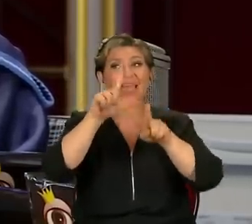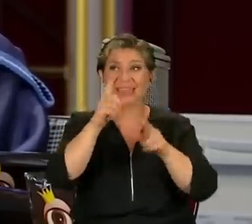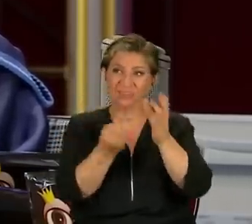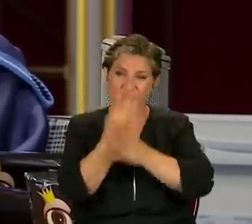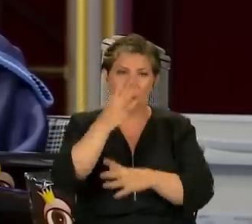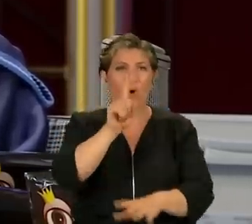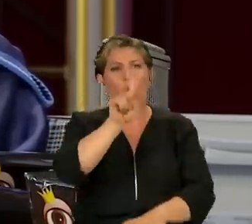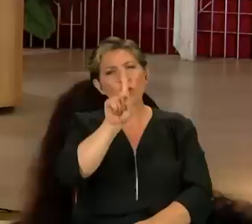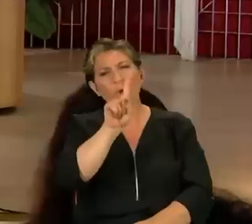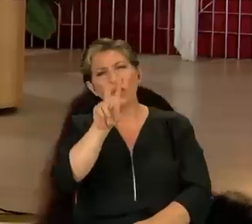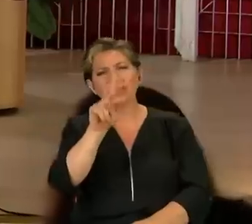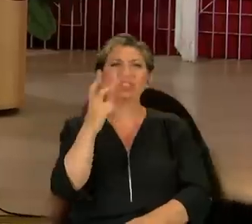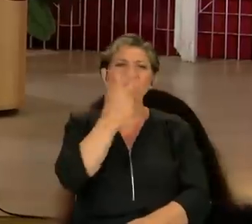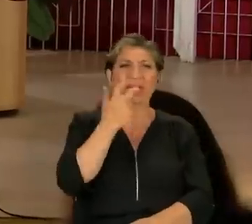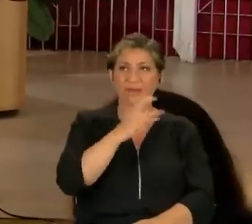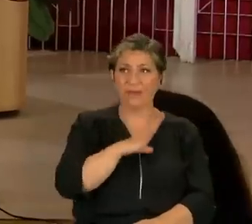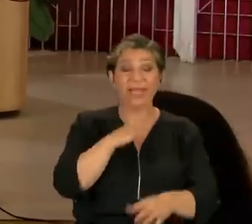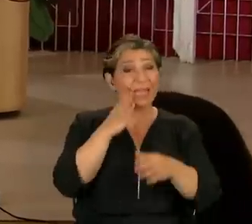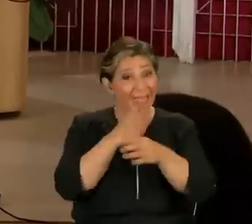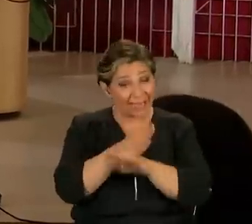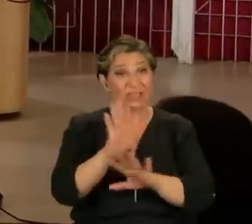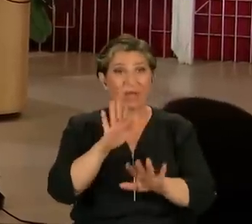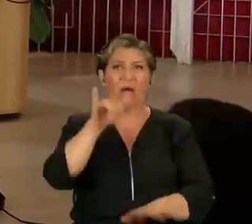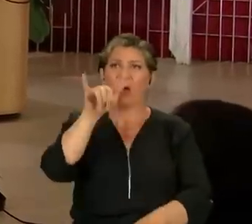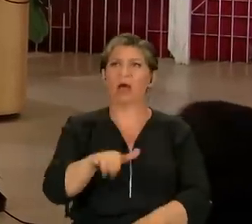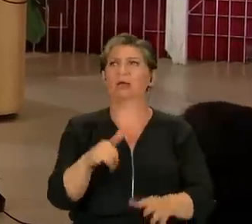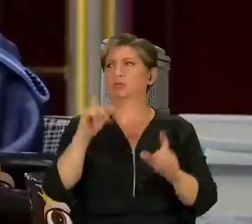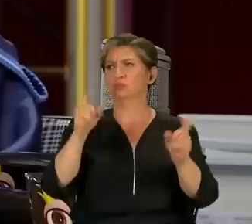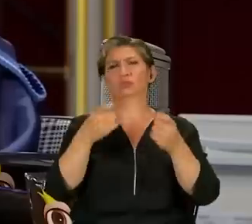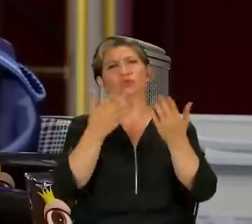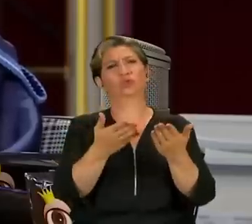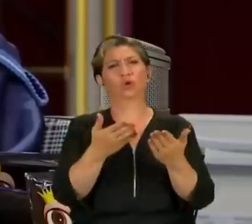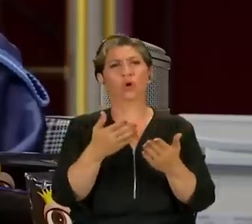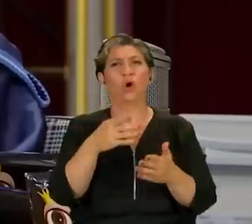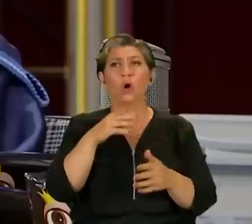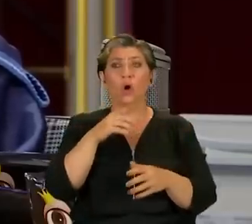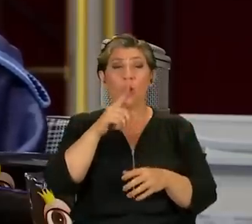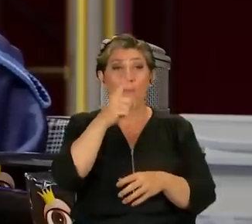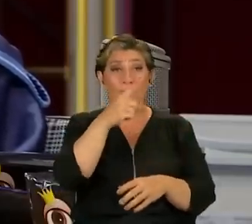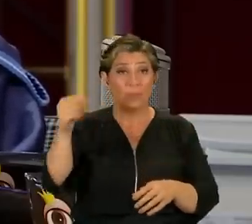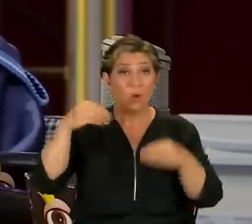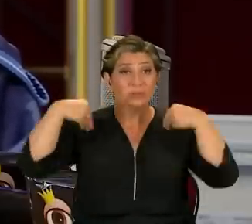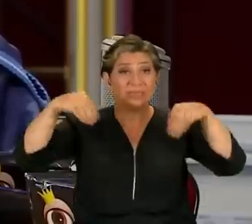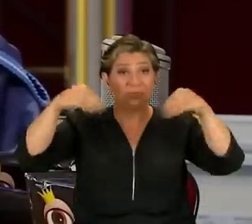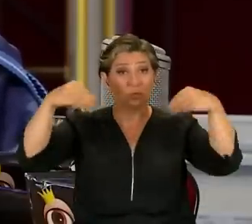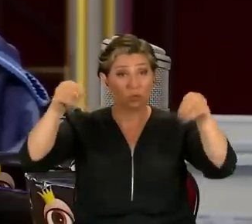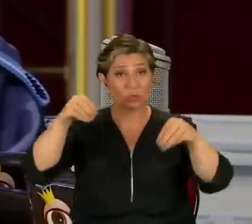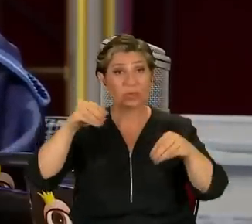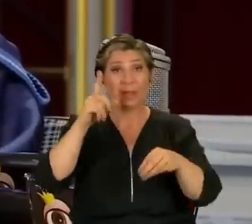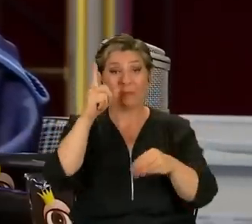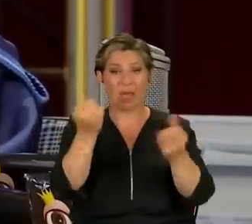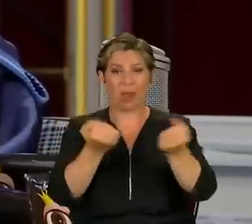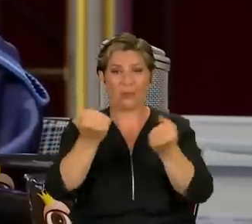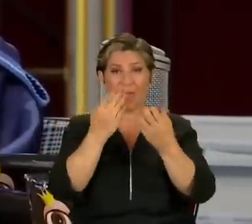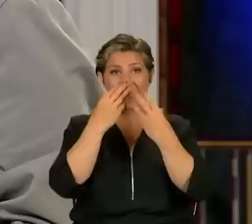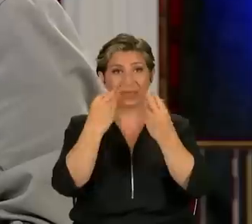Böyle 10-12 şarkılık. Gerçekten hakkını bulmuştu. O zaman 1 milyon satıyorduk. Bir